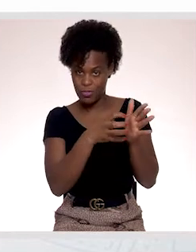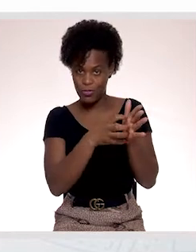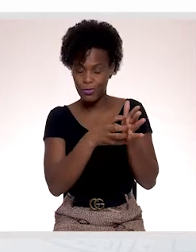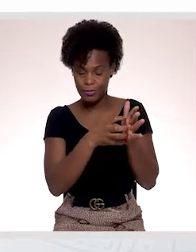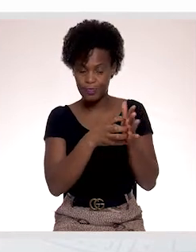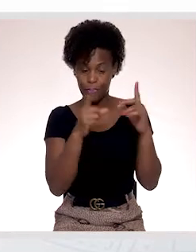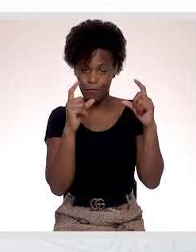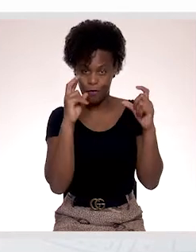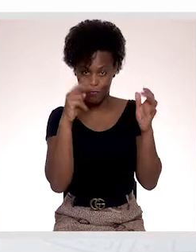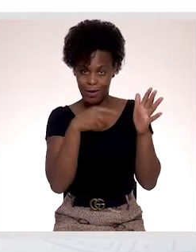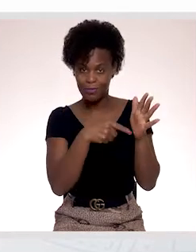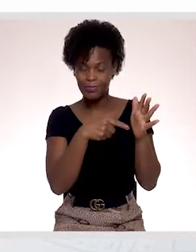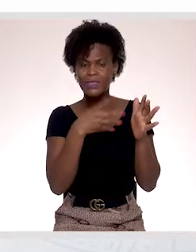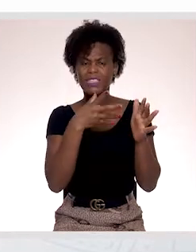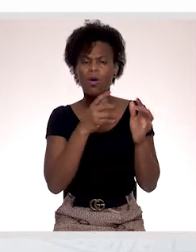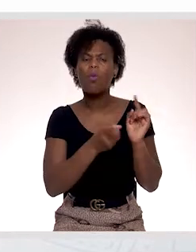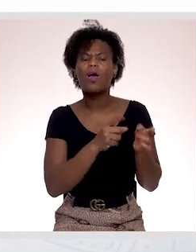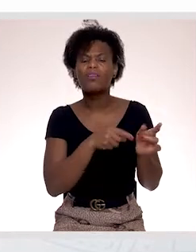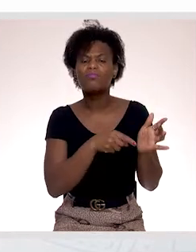image et dis de quoi il s'agit.